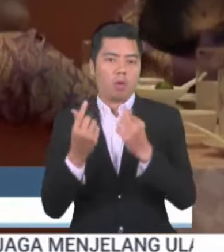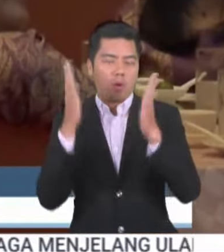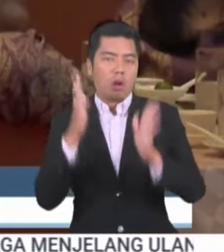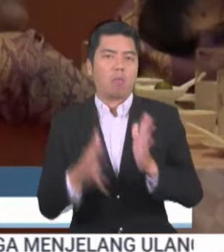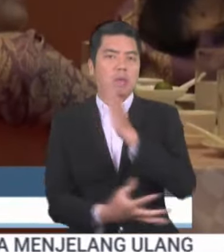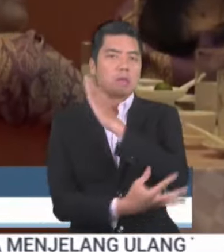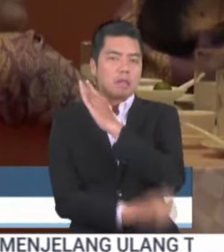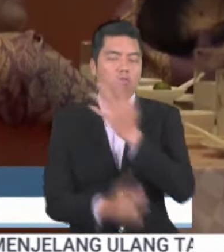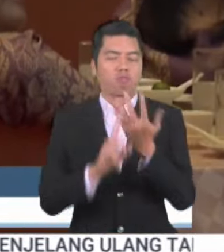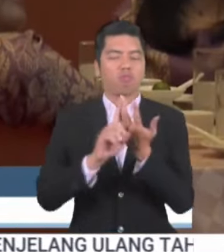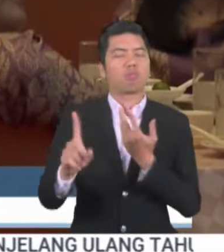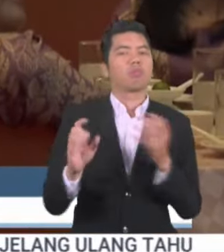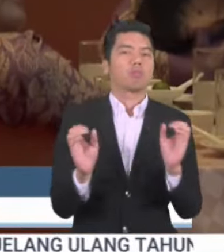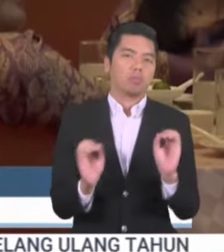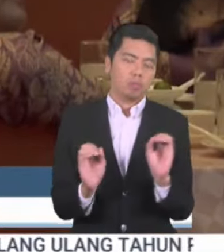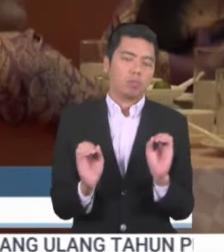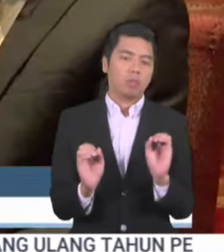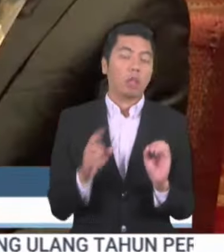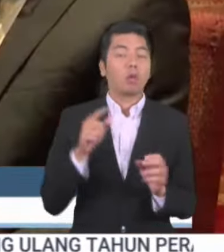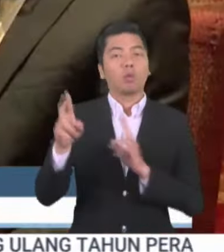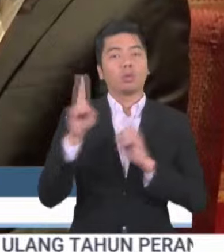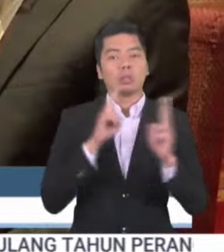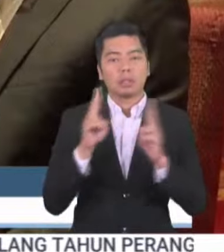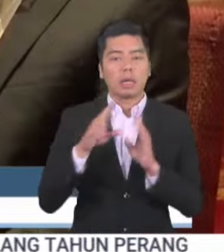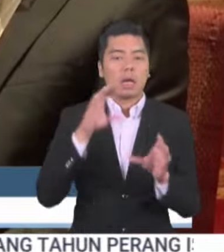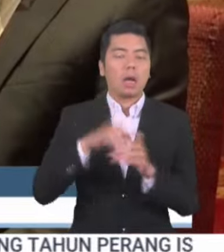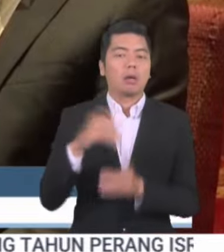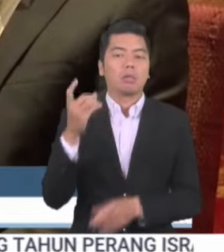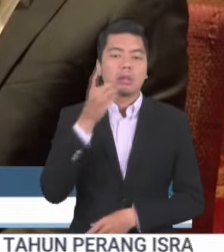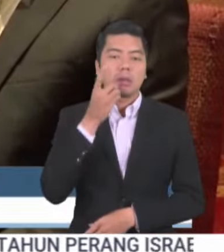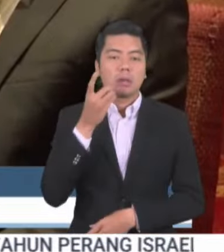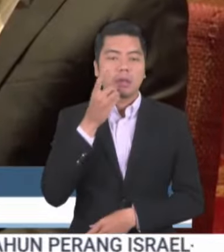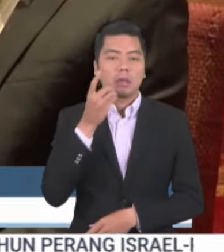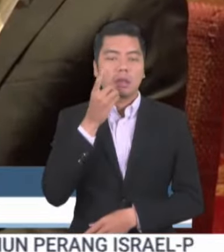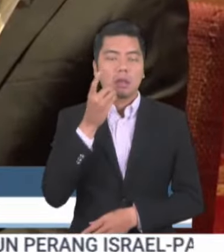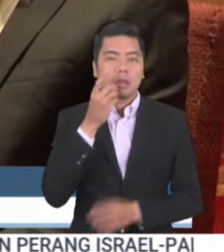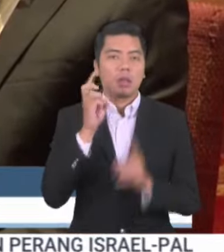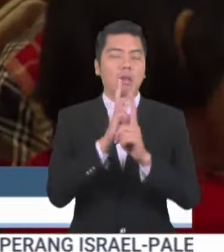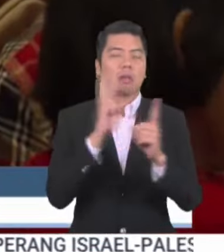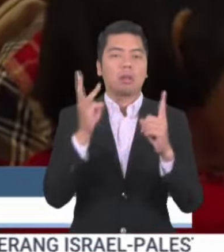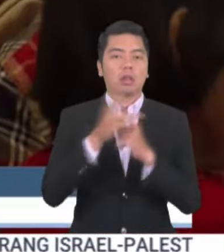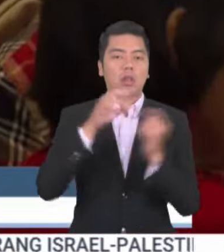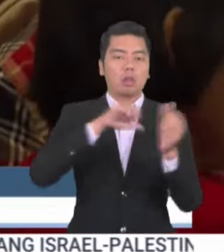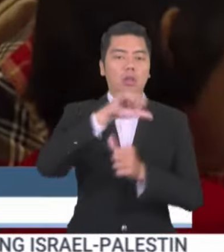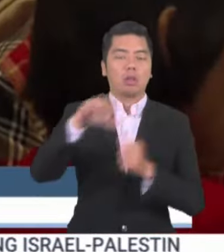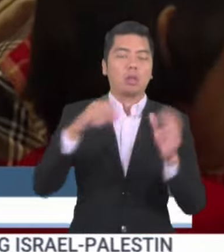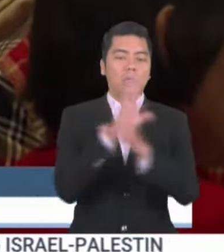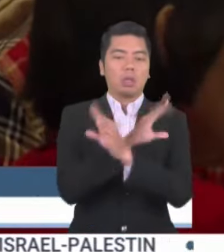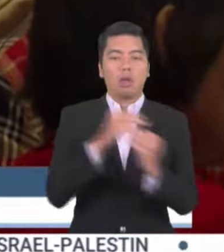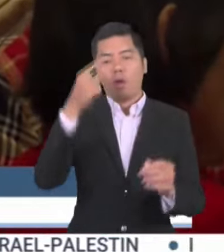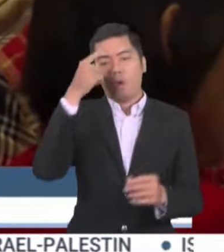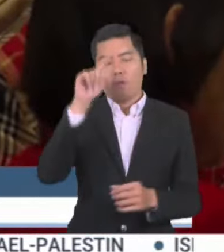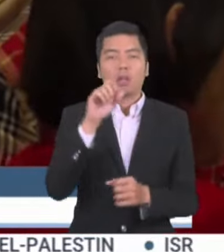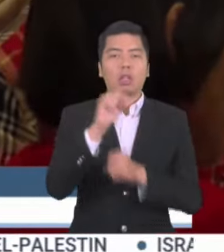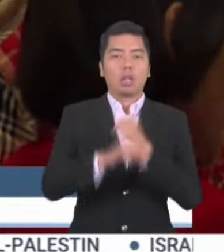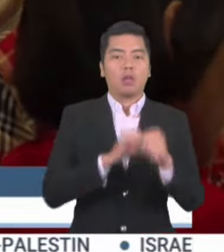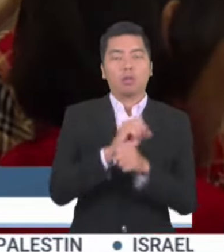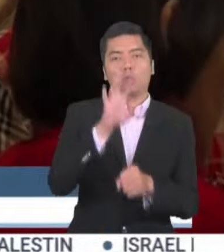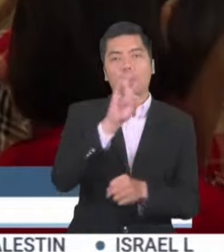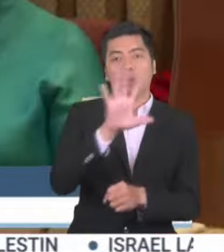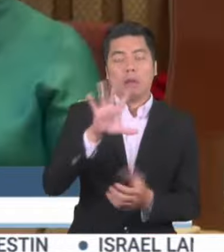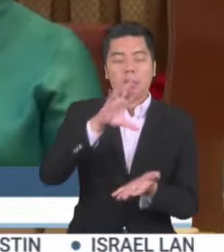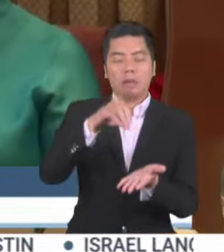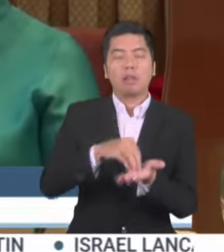agar tidak tersisih. Beliau berkata demikian pada makan malam Majlis Kebajikan Sosial Sarawak bersempena ulang tahun ke-75 di